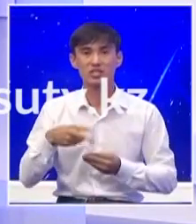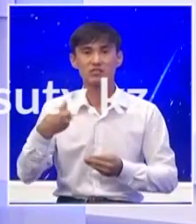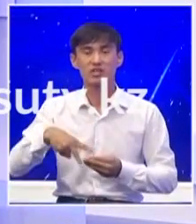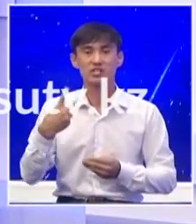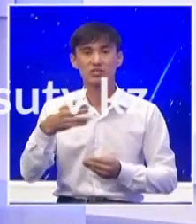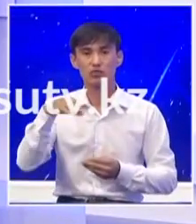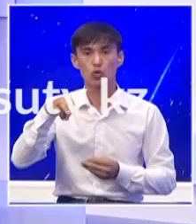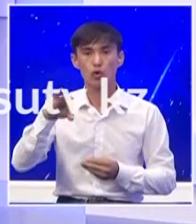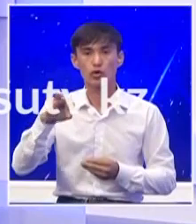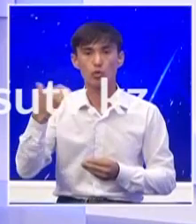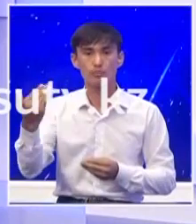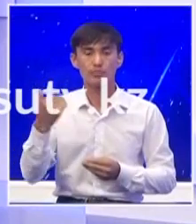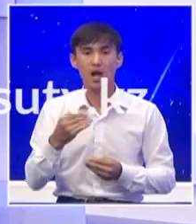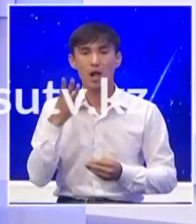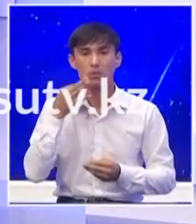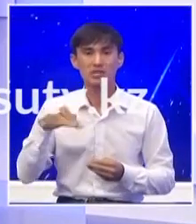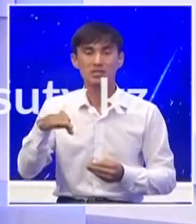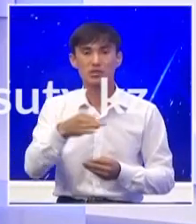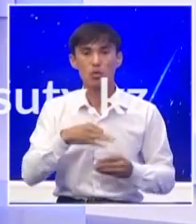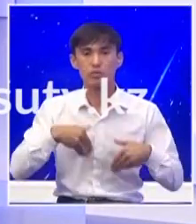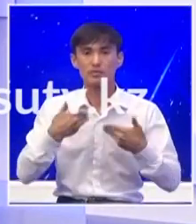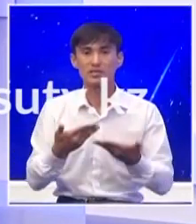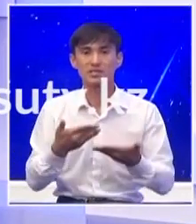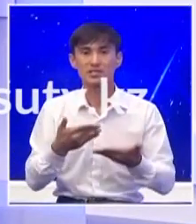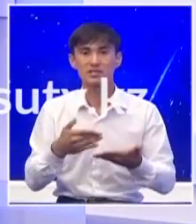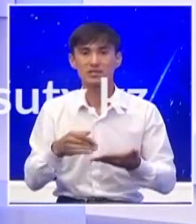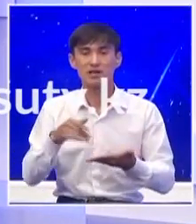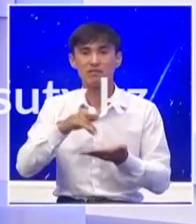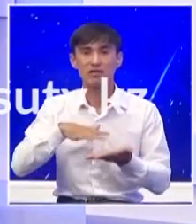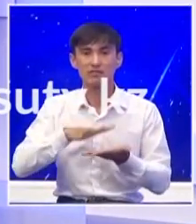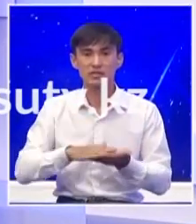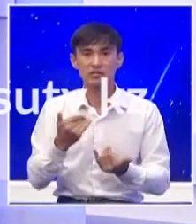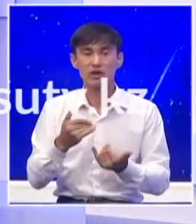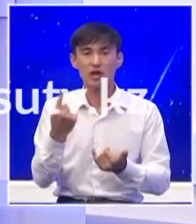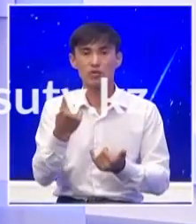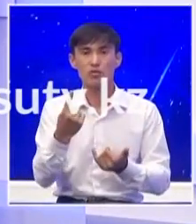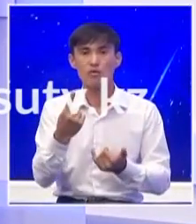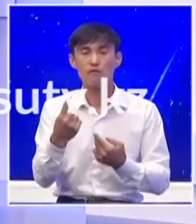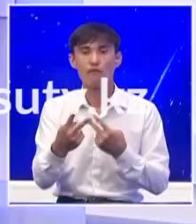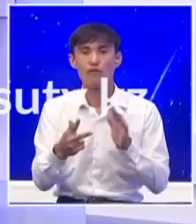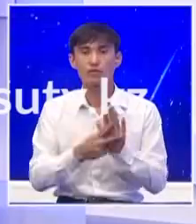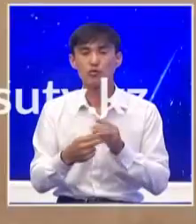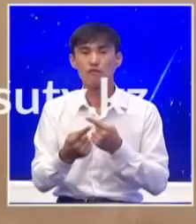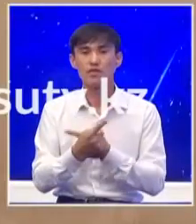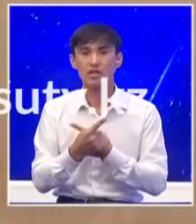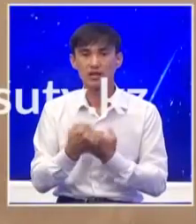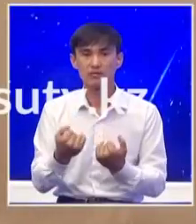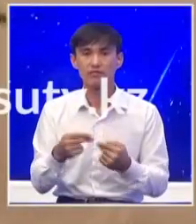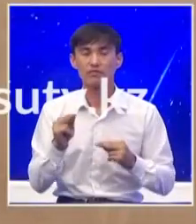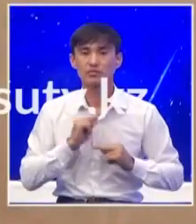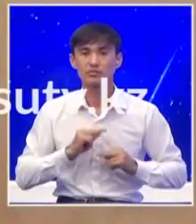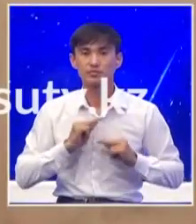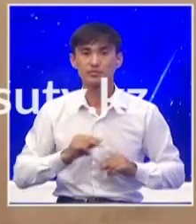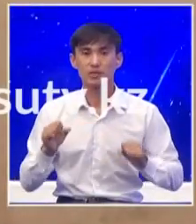2020 в Токио. Представитель Алматинской области квалифицировался в 1/8 финала. Воспитанник одной из талдыкурганских спортивных школ